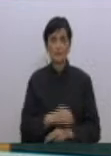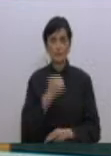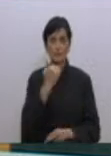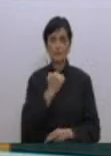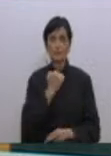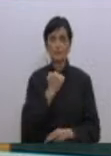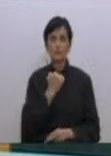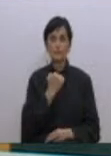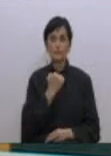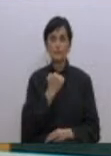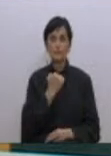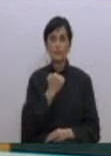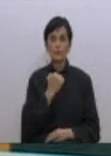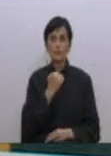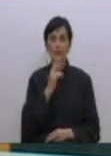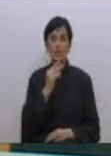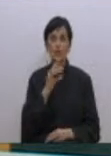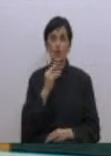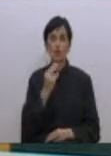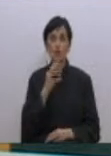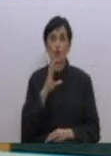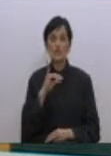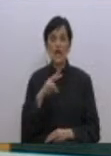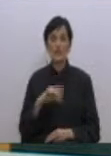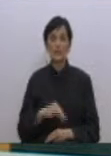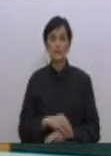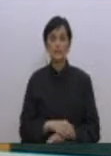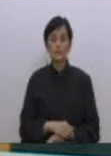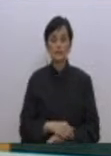maloba minotsibos